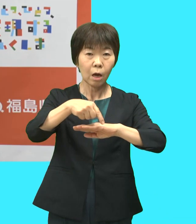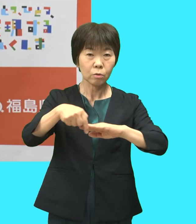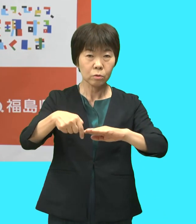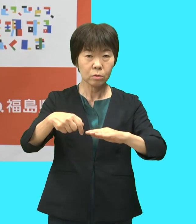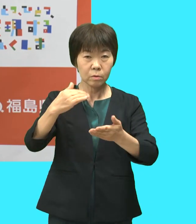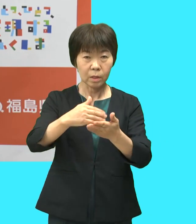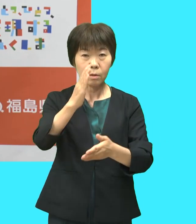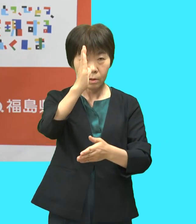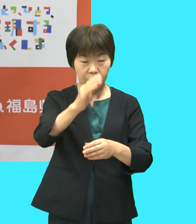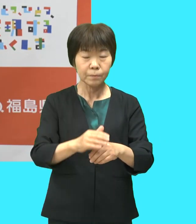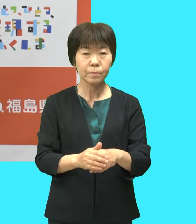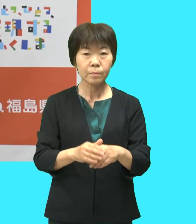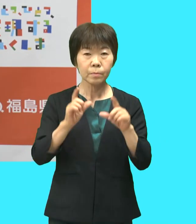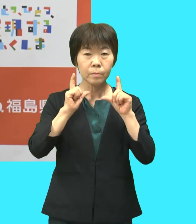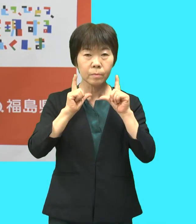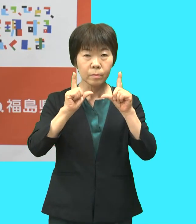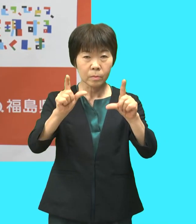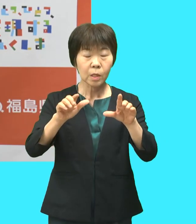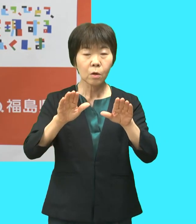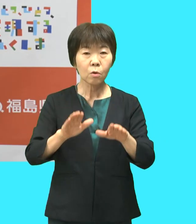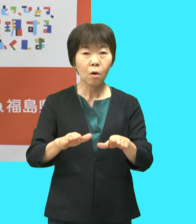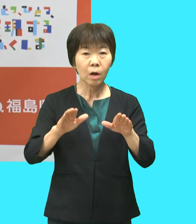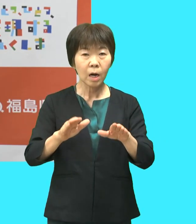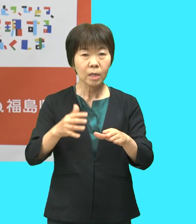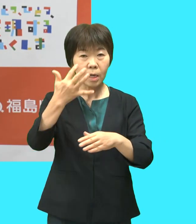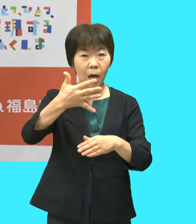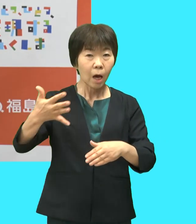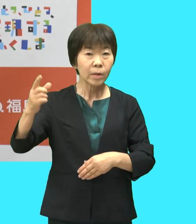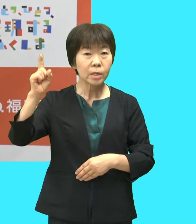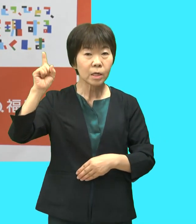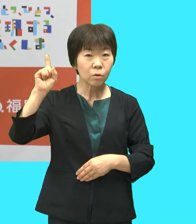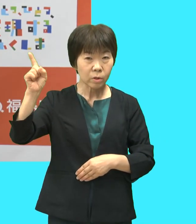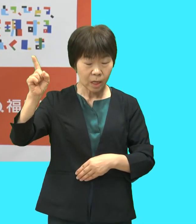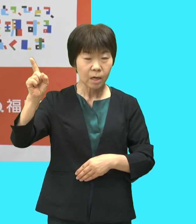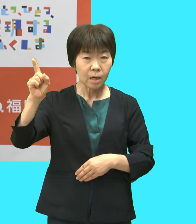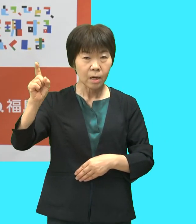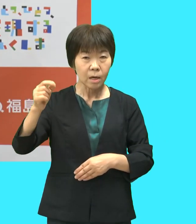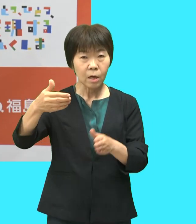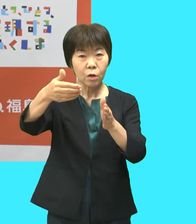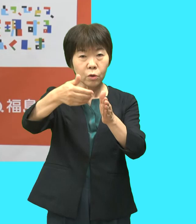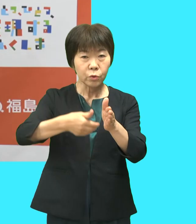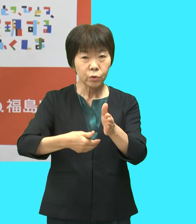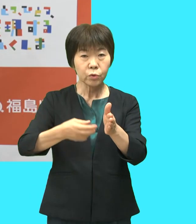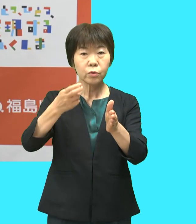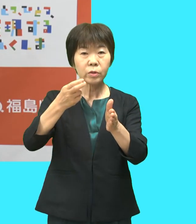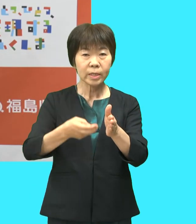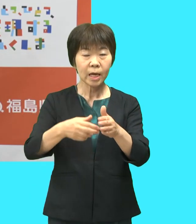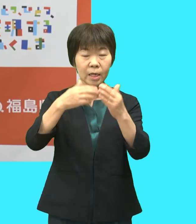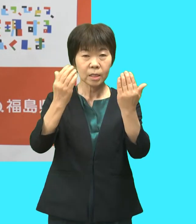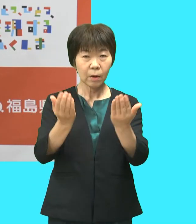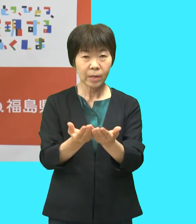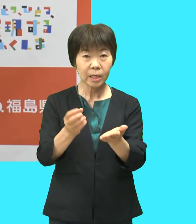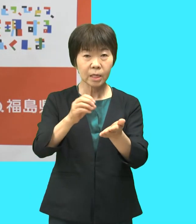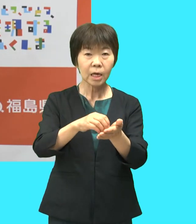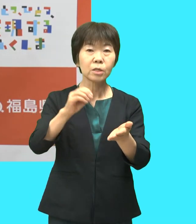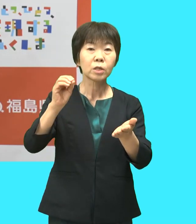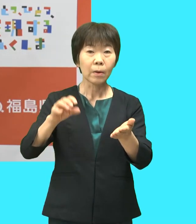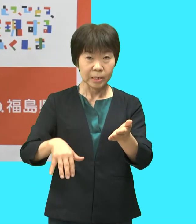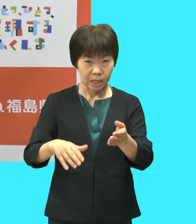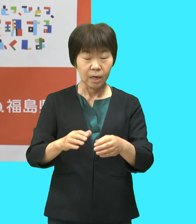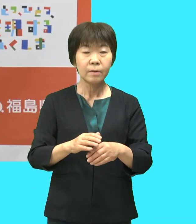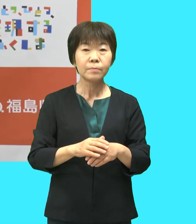願いいたします、 はい、今回アメリカにおいて輸入規制が全面的に解除をされました